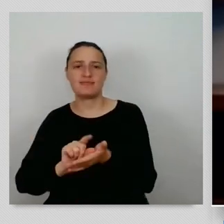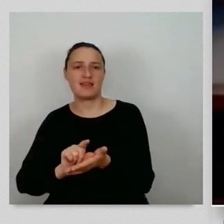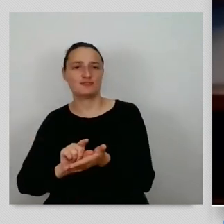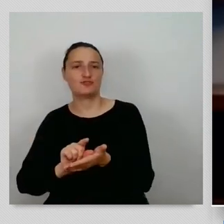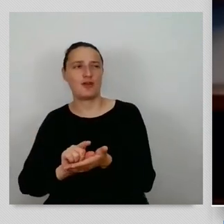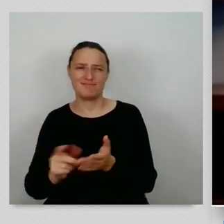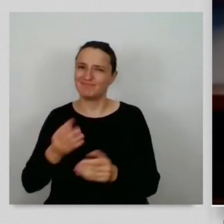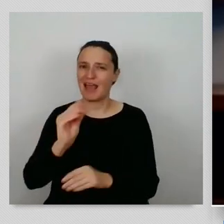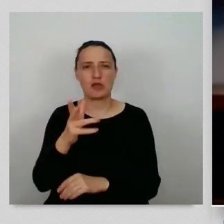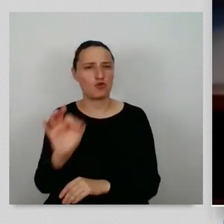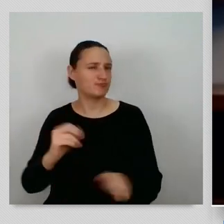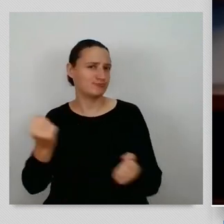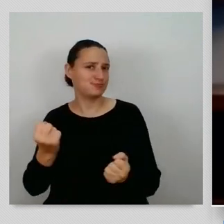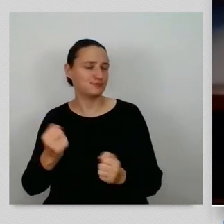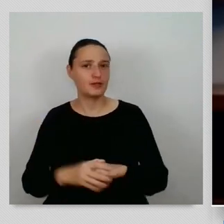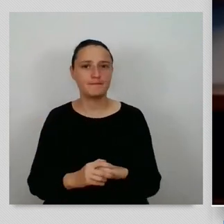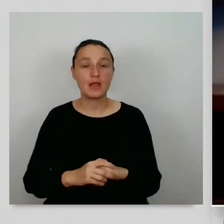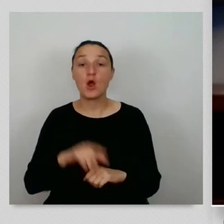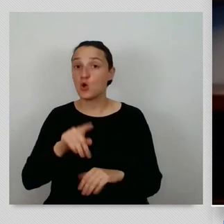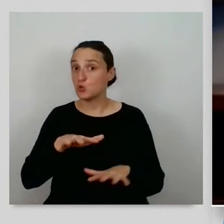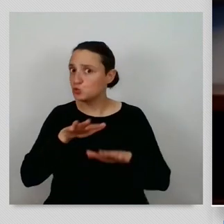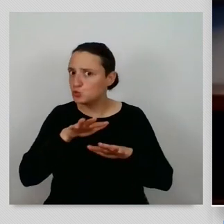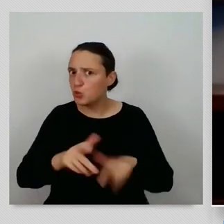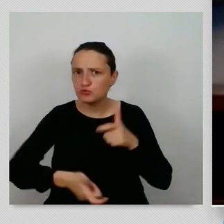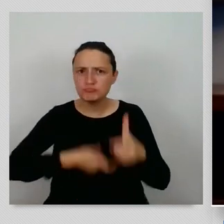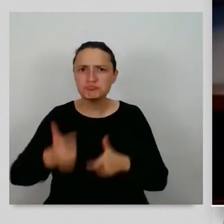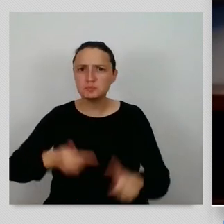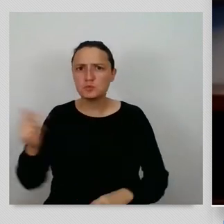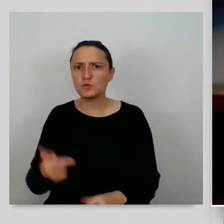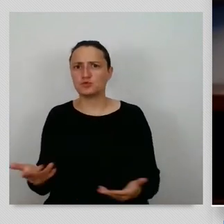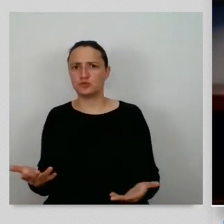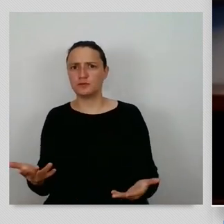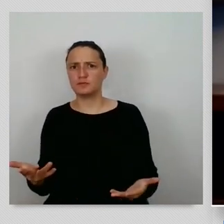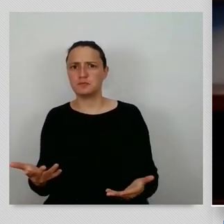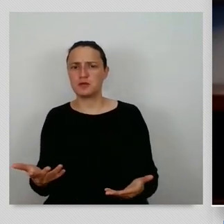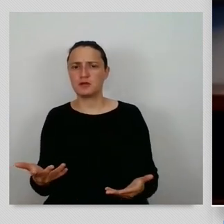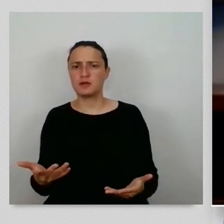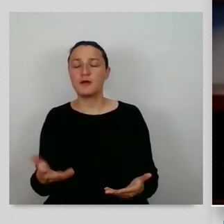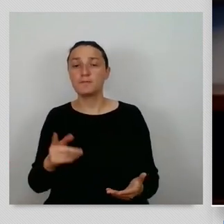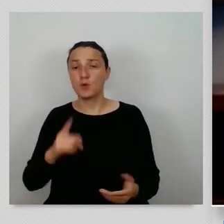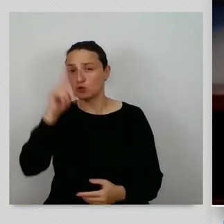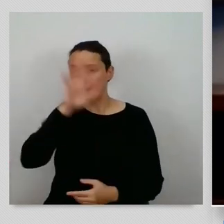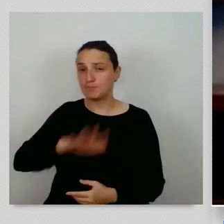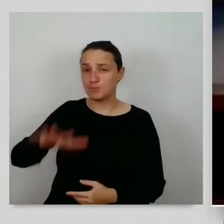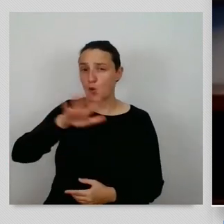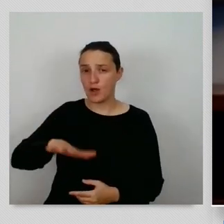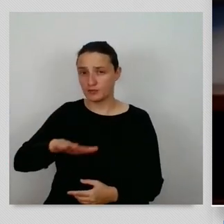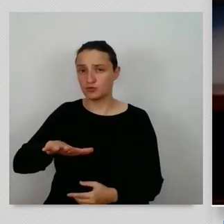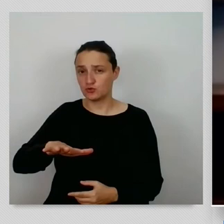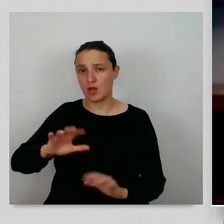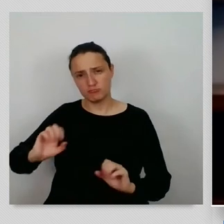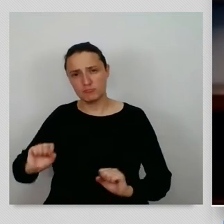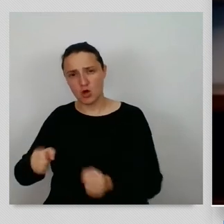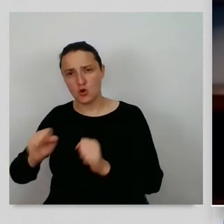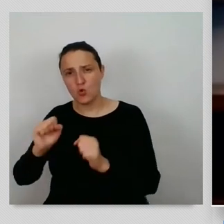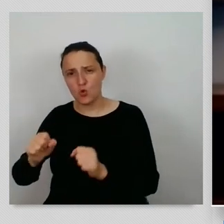najbardziej ekologiczna. Tutaj mamy bardzo dużo do zrobienia, bo w tej chwili, jeśli chodzi o taką społeczną też, społeczne ruchy, my bardzo